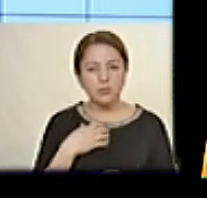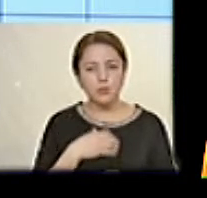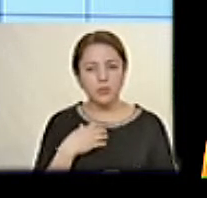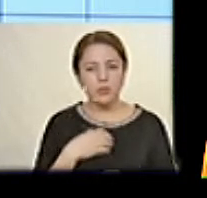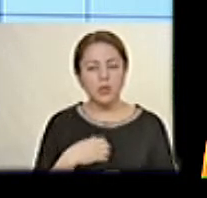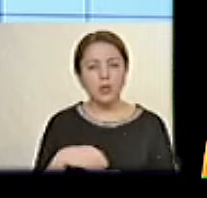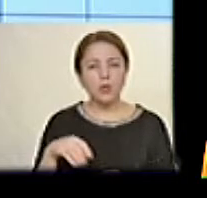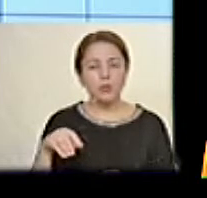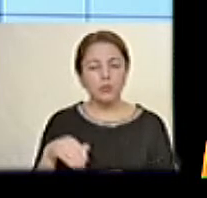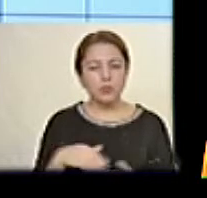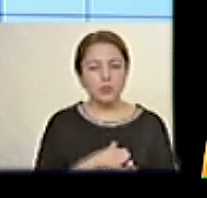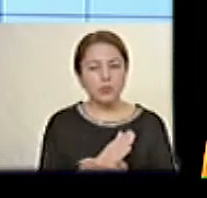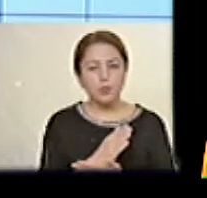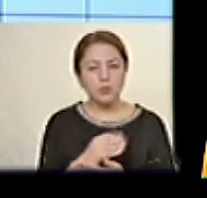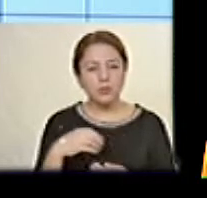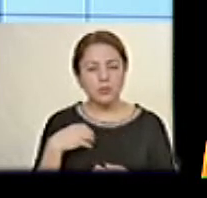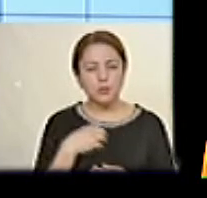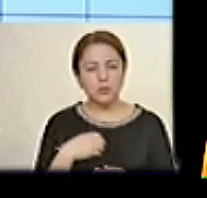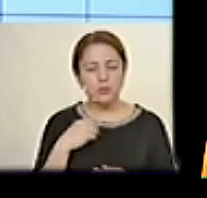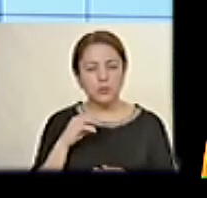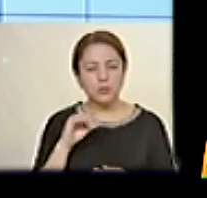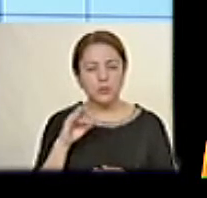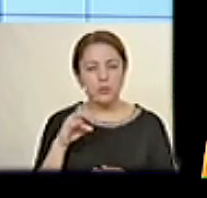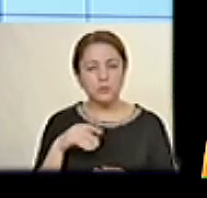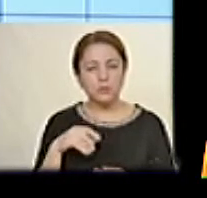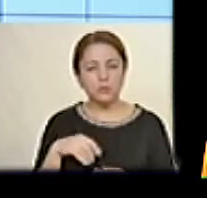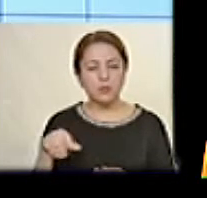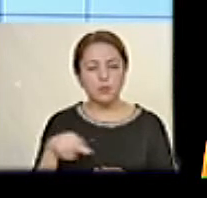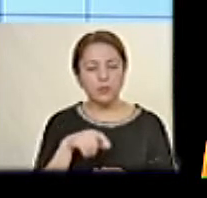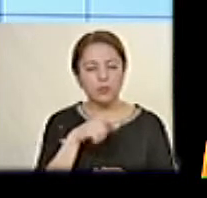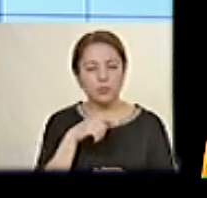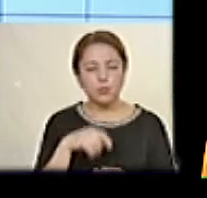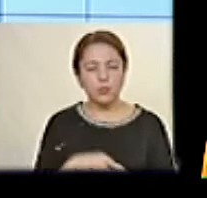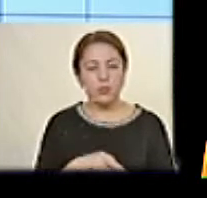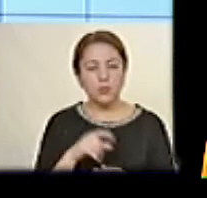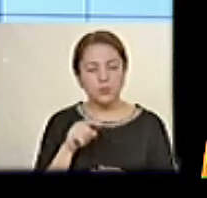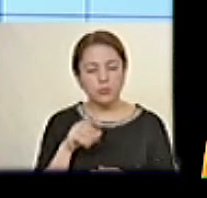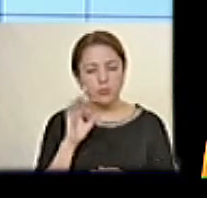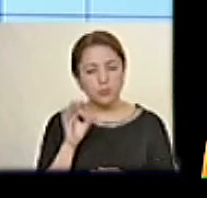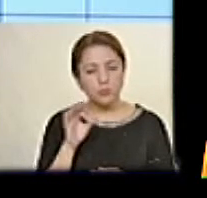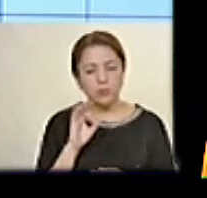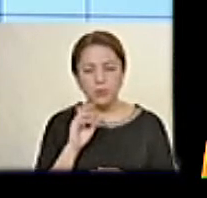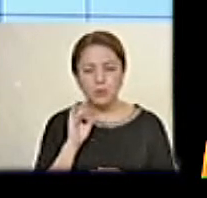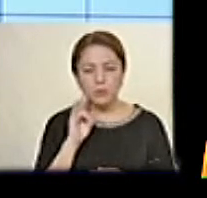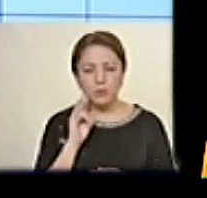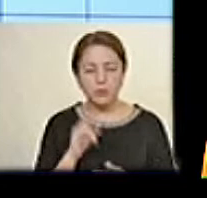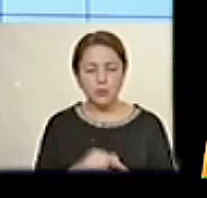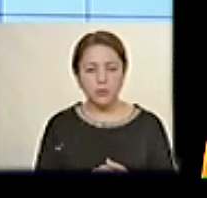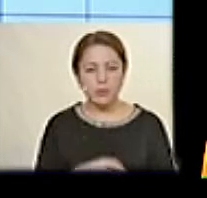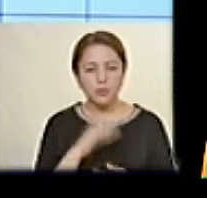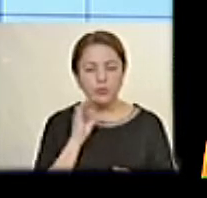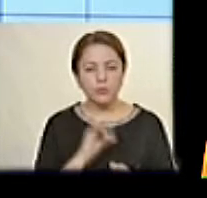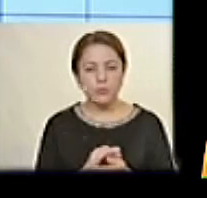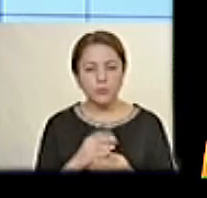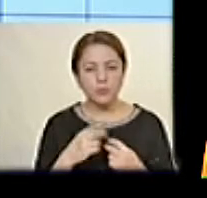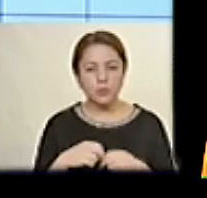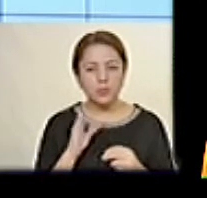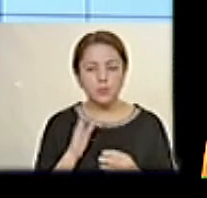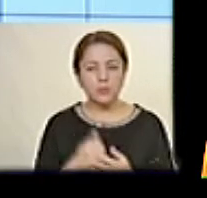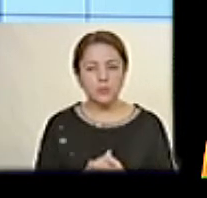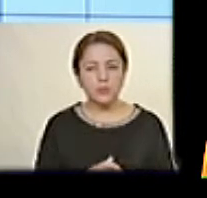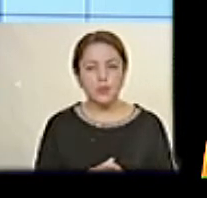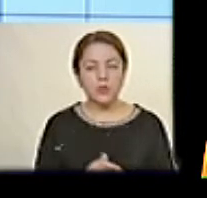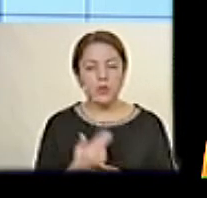yo'li degan ma'noni bildiradi. Xo'sh, aziz o'quvchilar, ushbu ta'rifimiz to'g'ri ko'rsatilganmi? Javobingizni tekshirib ko'ramiz.